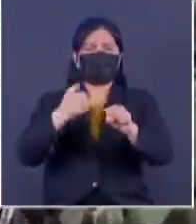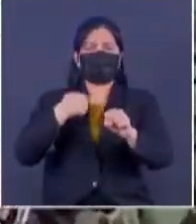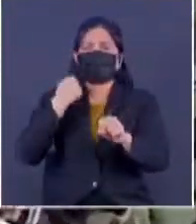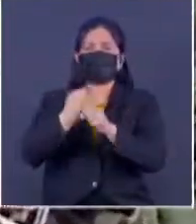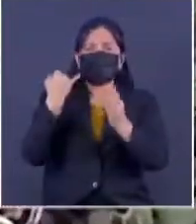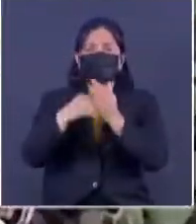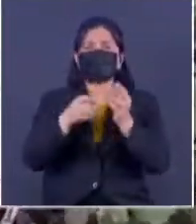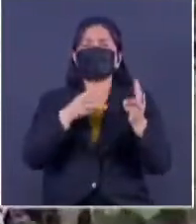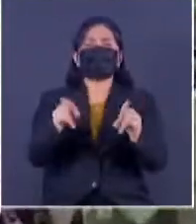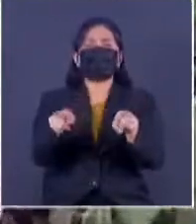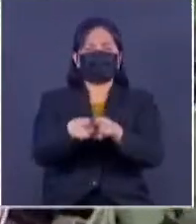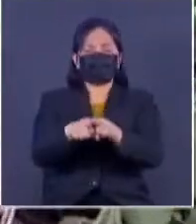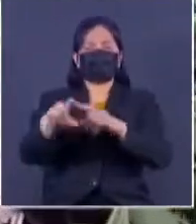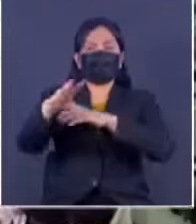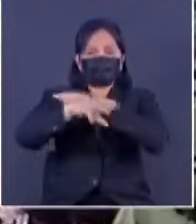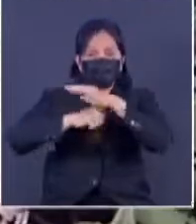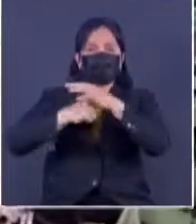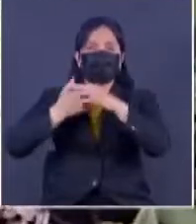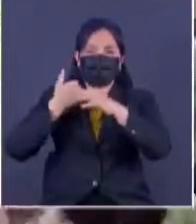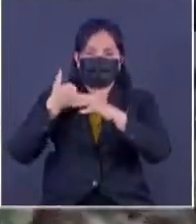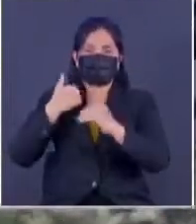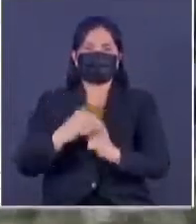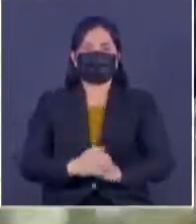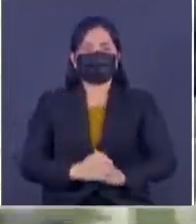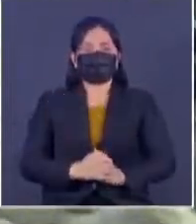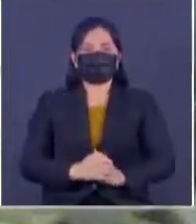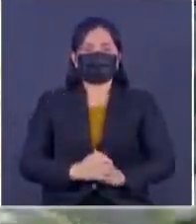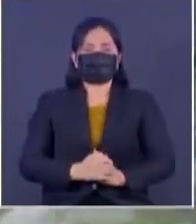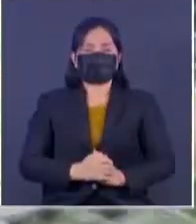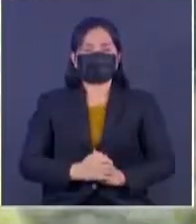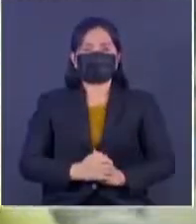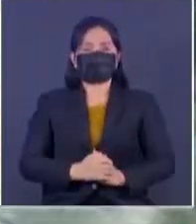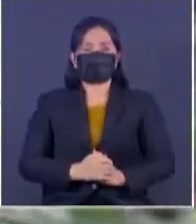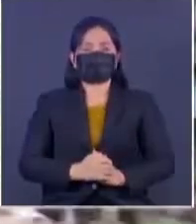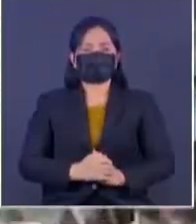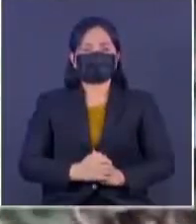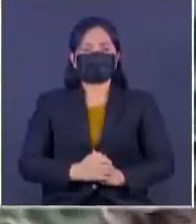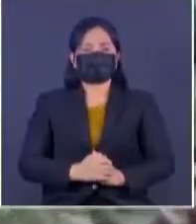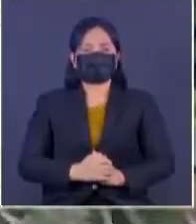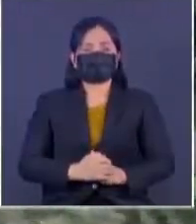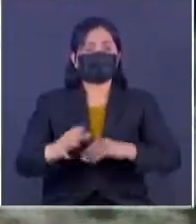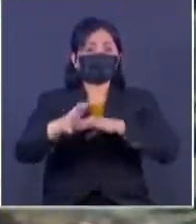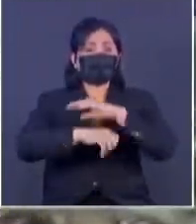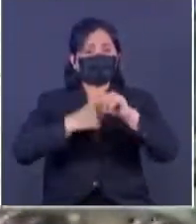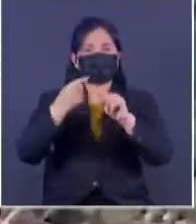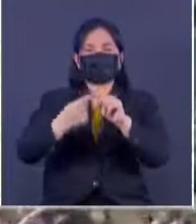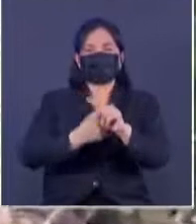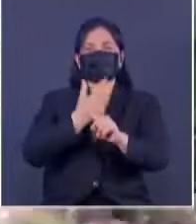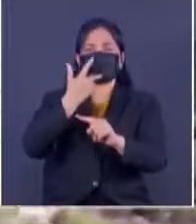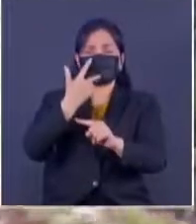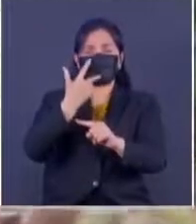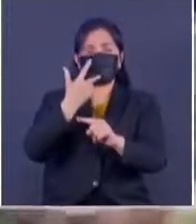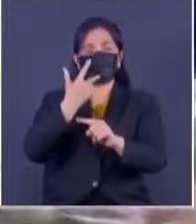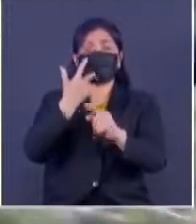คดีเดียวกันก็คือเคยลักทรัพย์มาก่อนด้วยนะครับซึ่งหลังจากก่อเหตุนะครับครั้งล่าสุดเมื่อมีนาคมเนี่ยนะฮะก่อเหตุเส